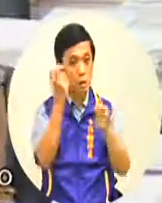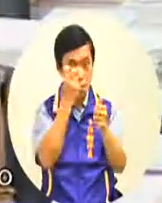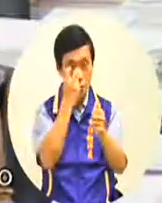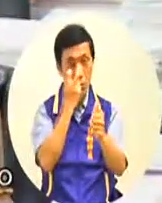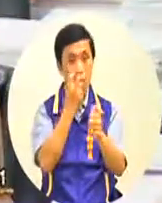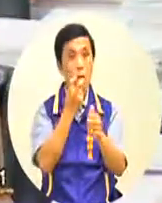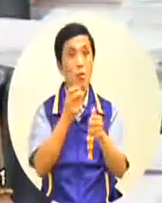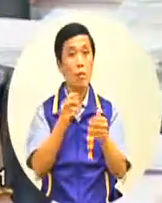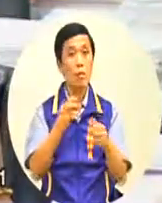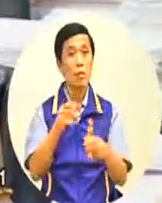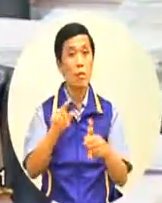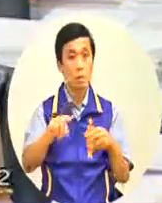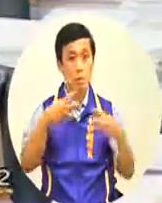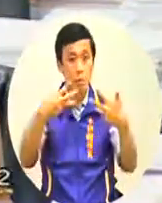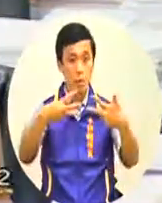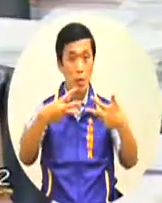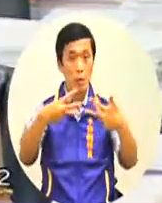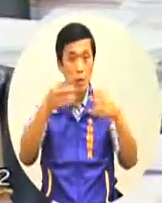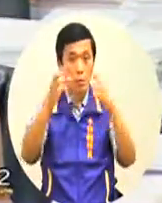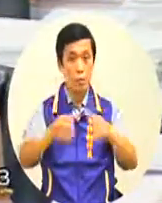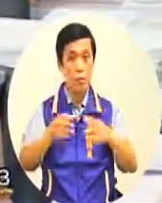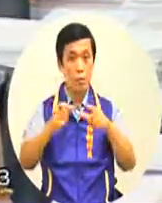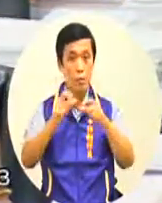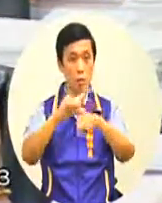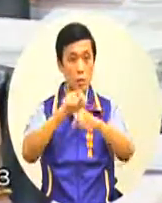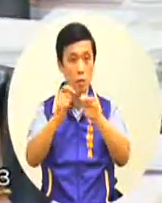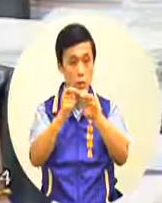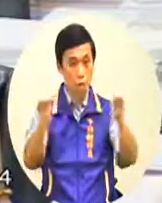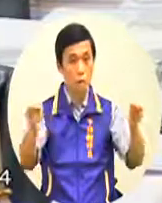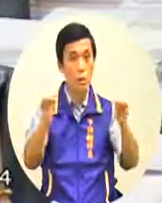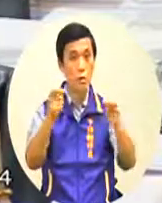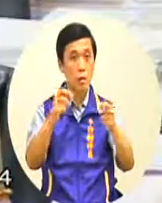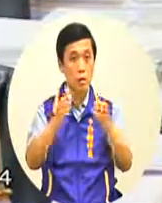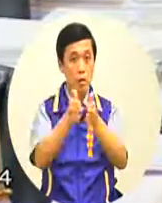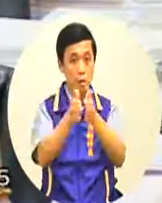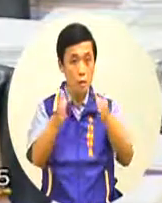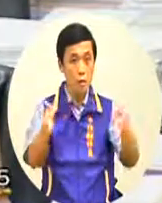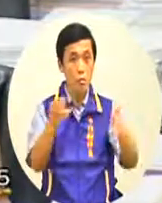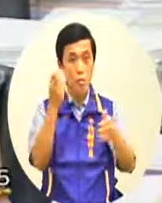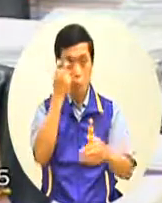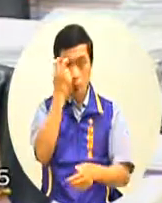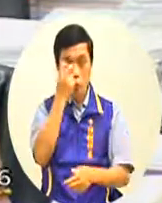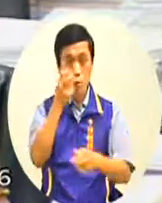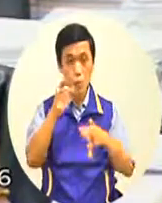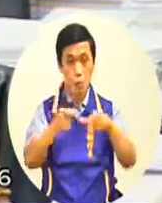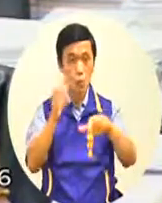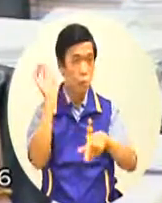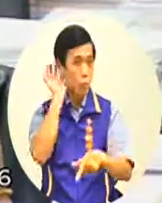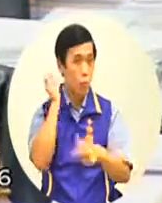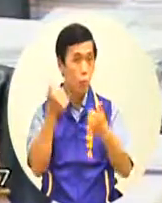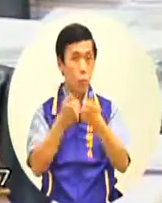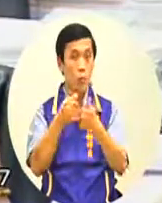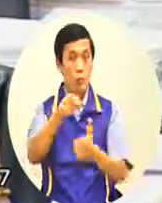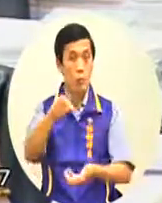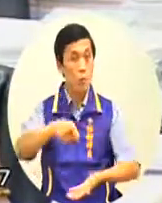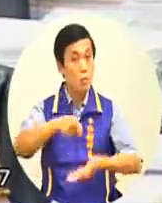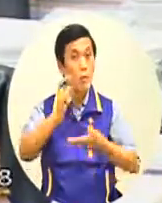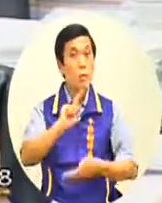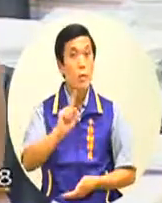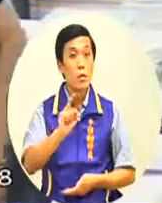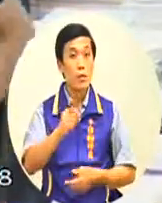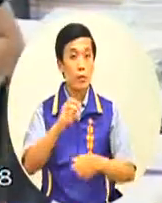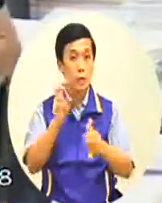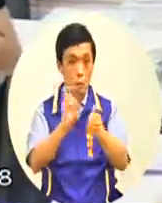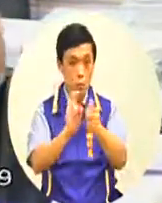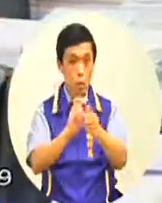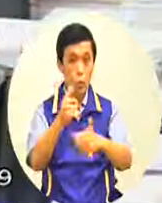办长照的公听会，哦，他们有提到说照护员，我想